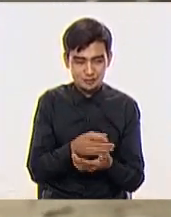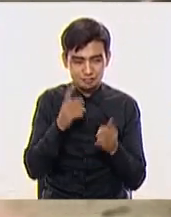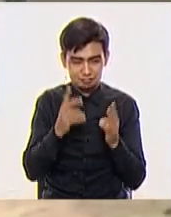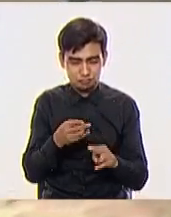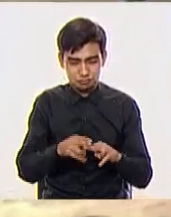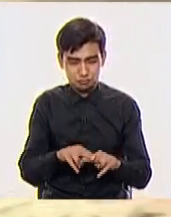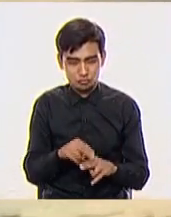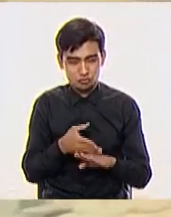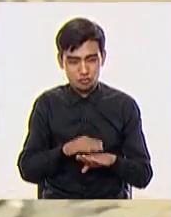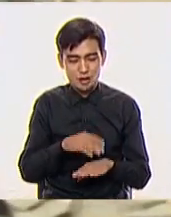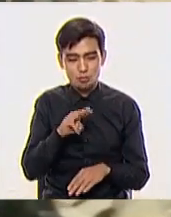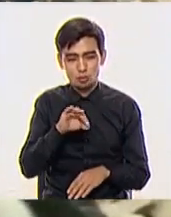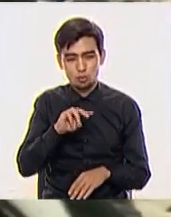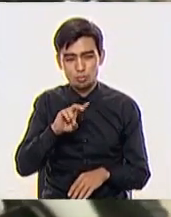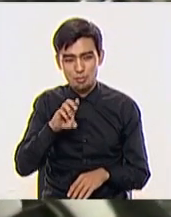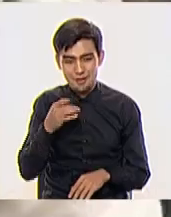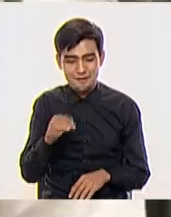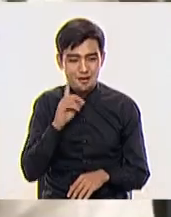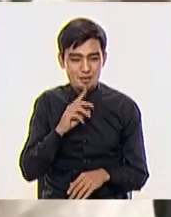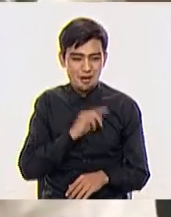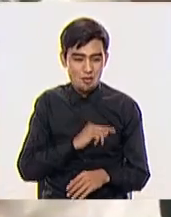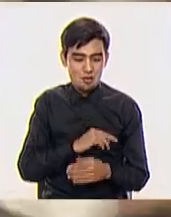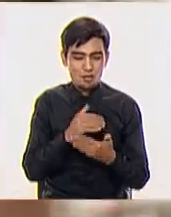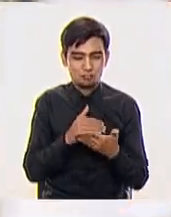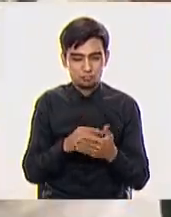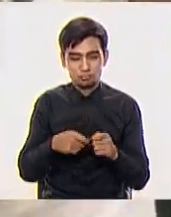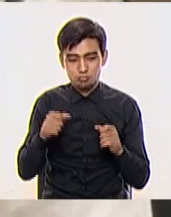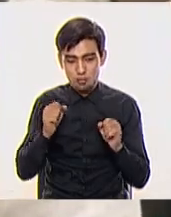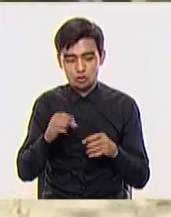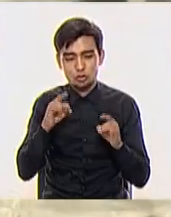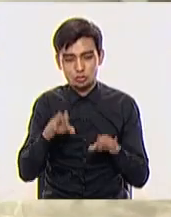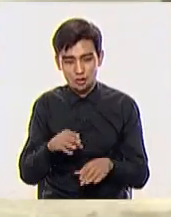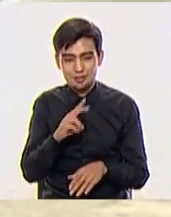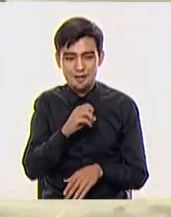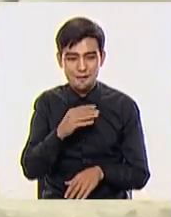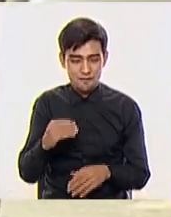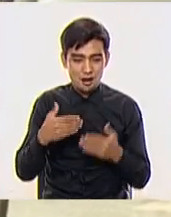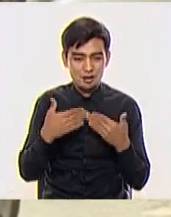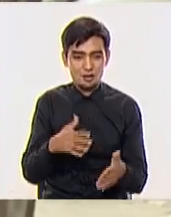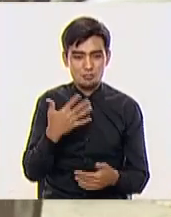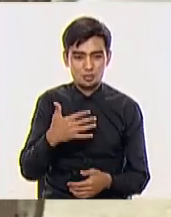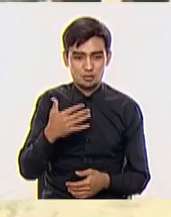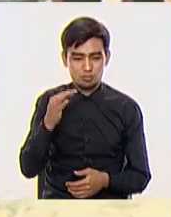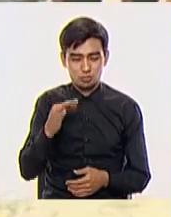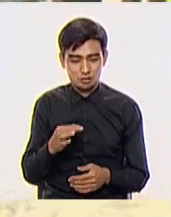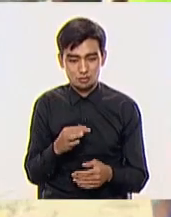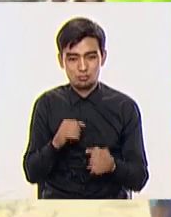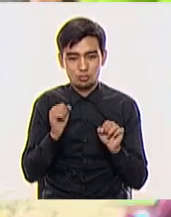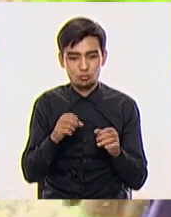пострадавшей от пандемии. В Мумбаи продлили время работы магазинов. Рестораны и кафе открылись с 50%